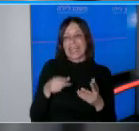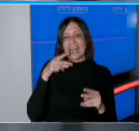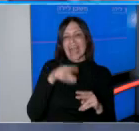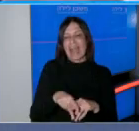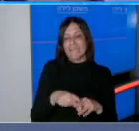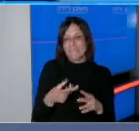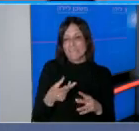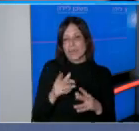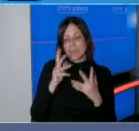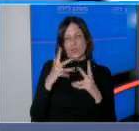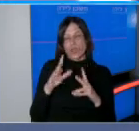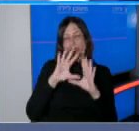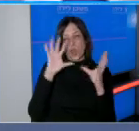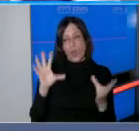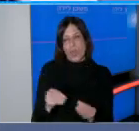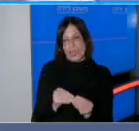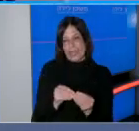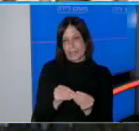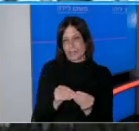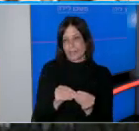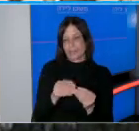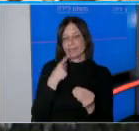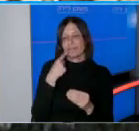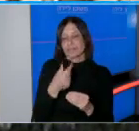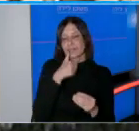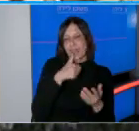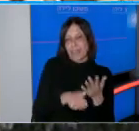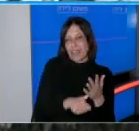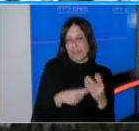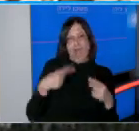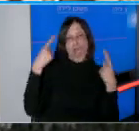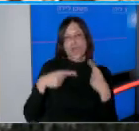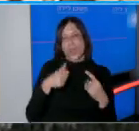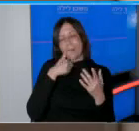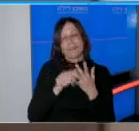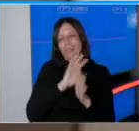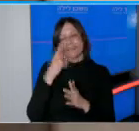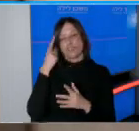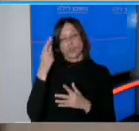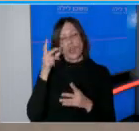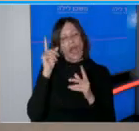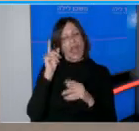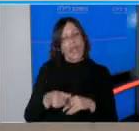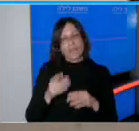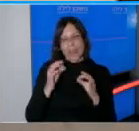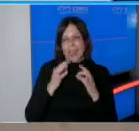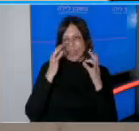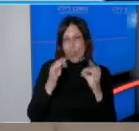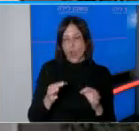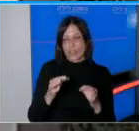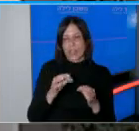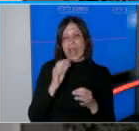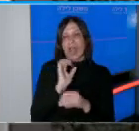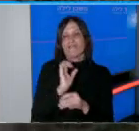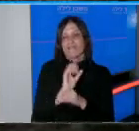באופן כוללני כל כך, ולהורות לבנקים, היום לבנקים אין שיקול, הם חייבים לדחות את ההלוואות